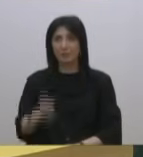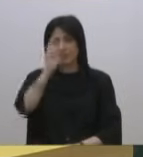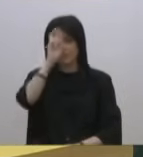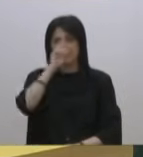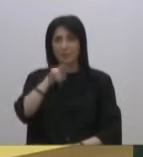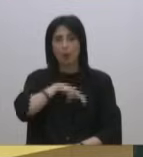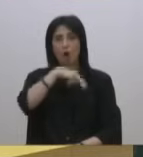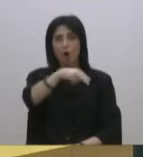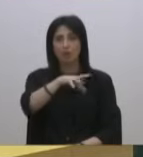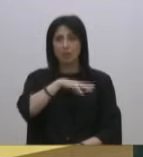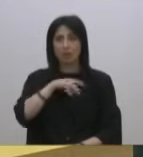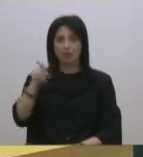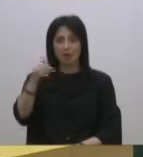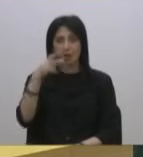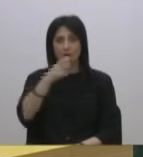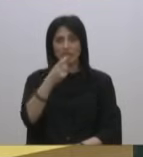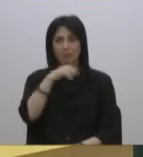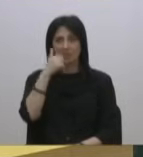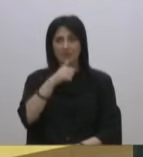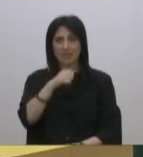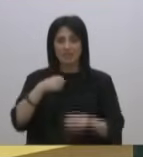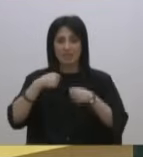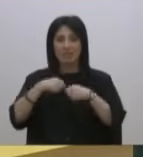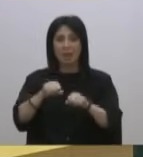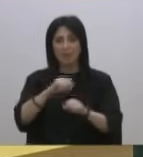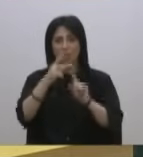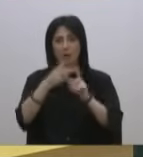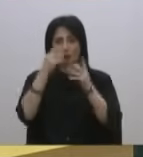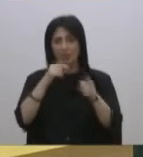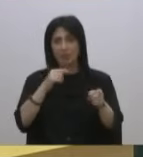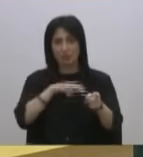სახელმწიფო ორდენი რო გადმოგეცა აქ 2011 წელს დარბევიდან მეორე დღეს.